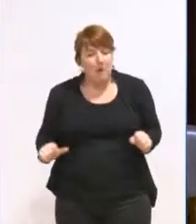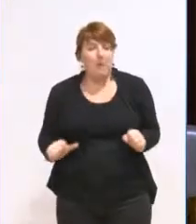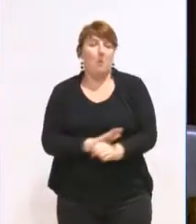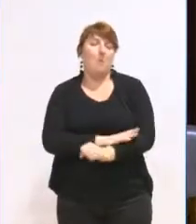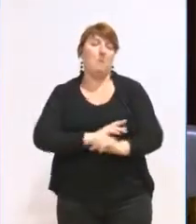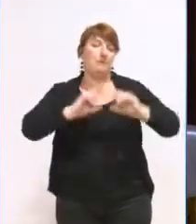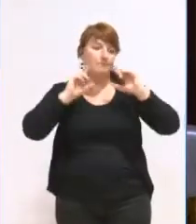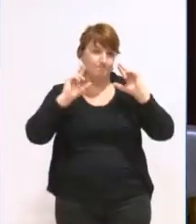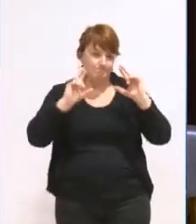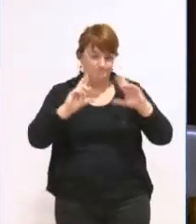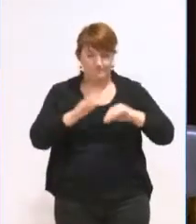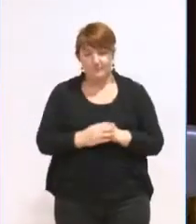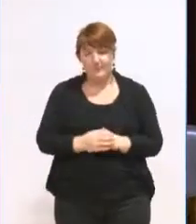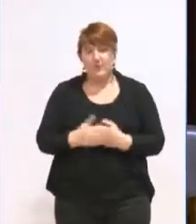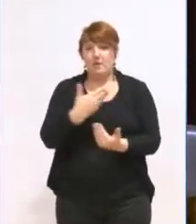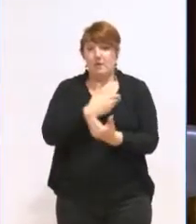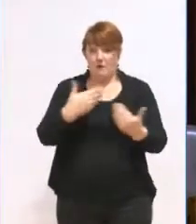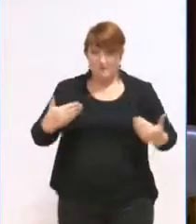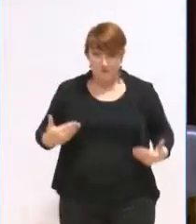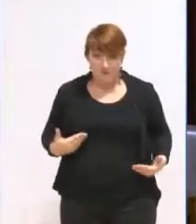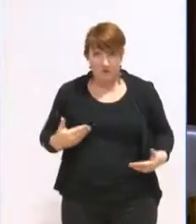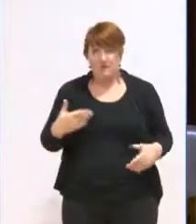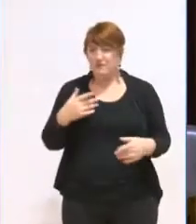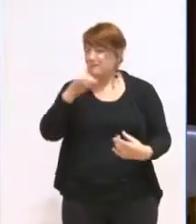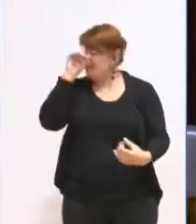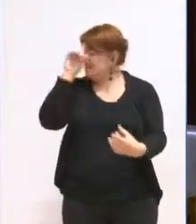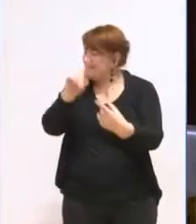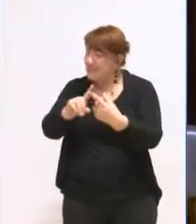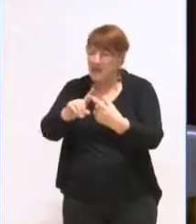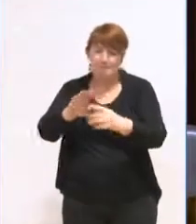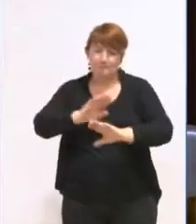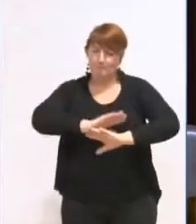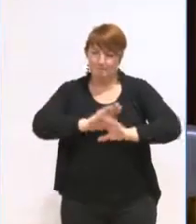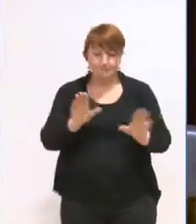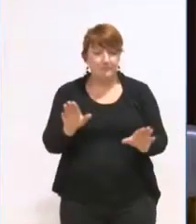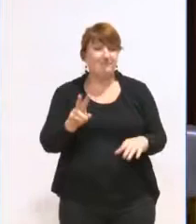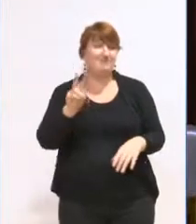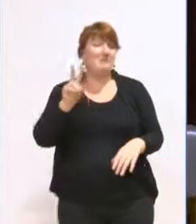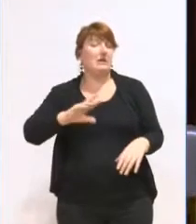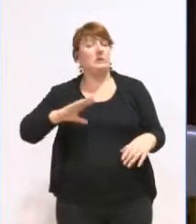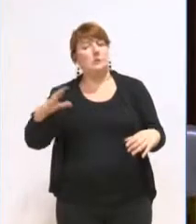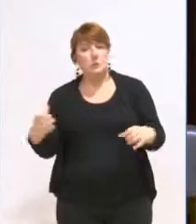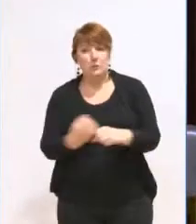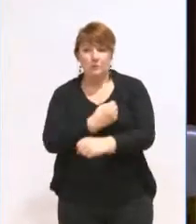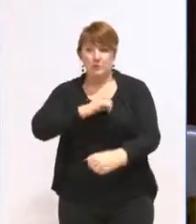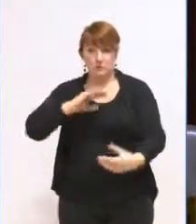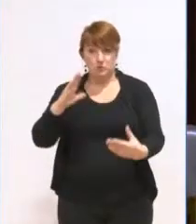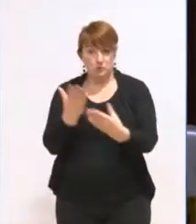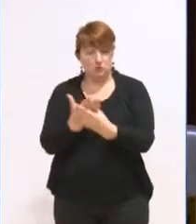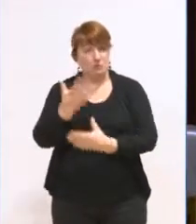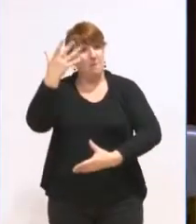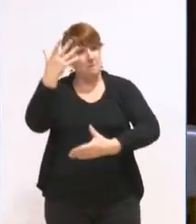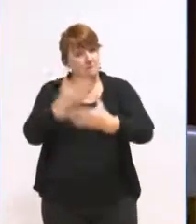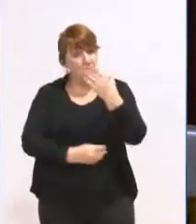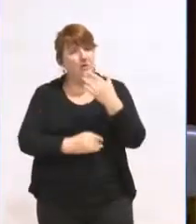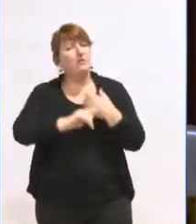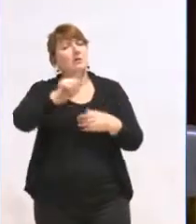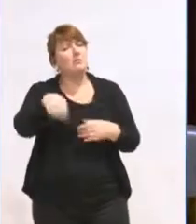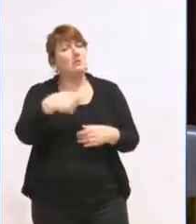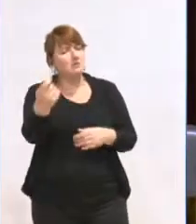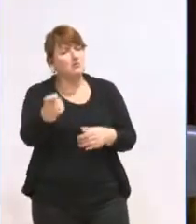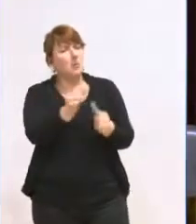quand même un manque dans ce document, même si j'ai entendu l'adjoint en charge des